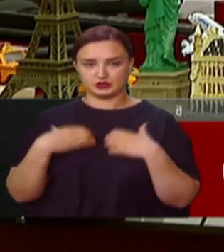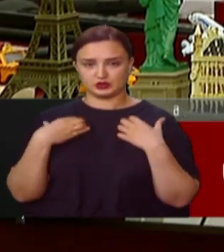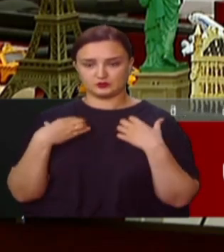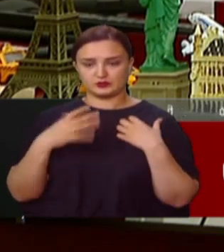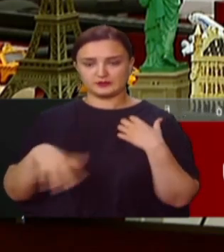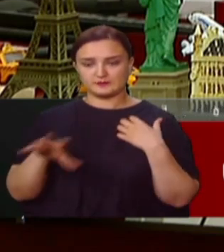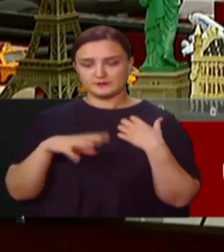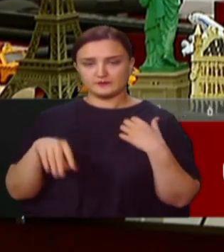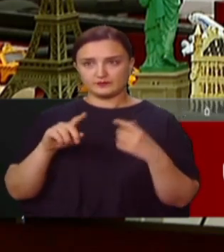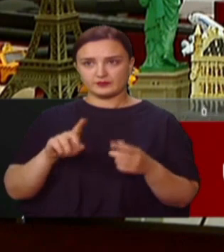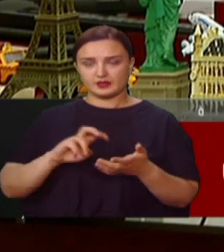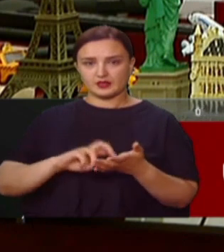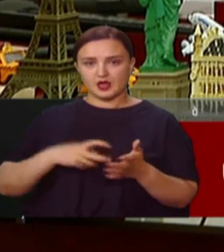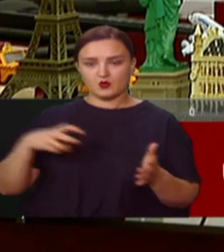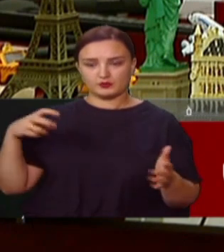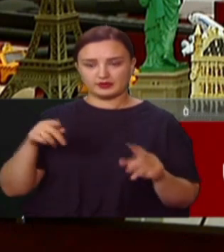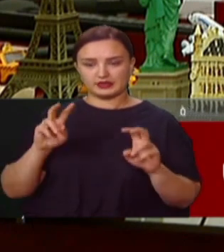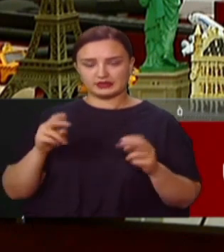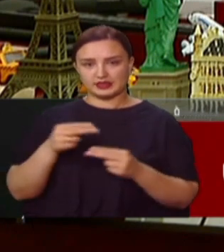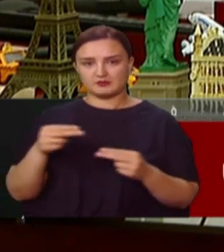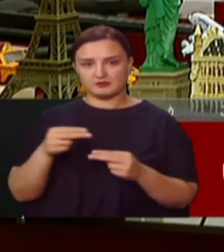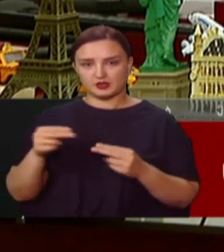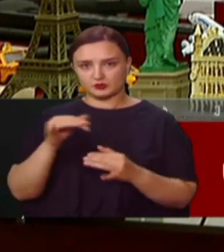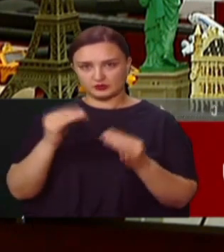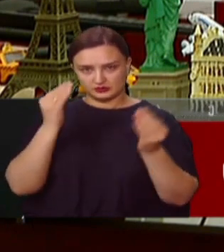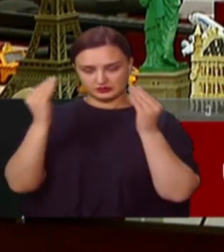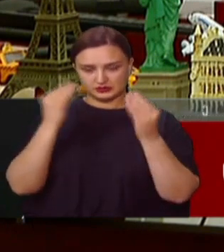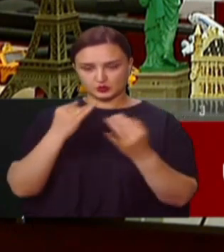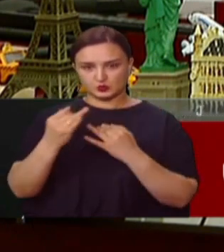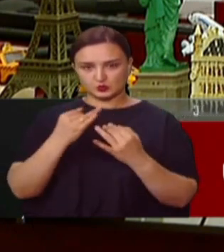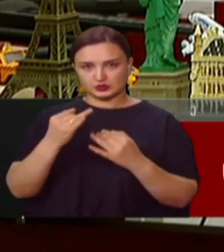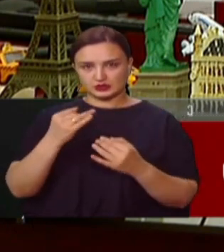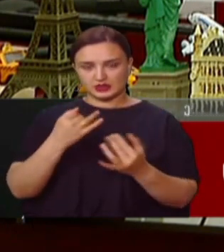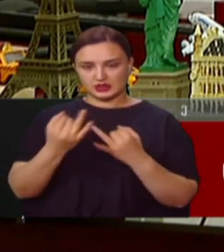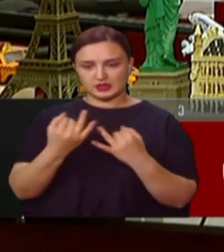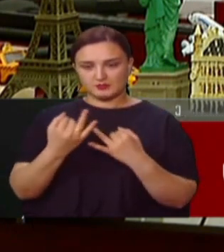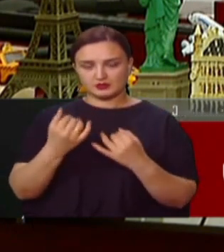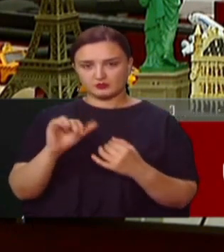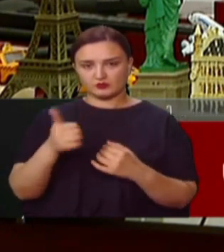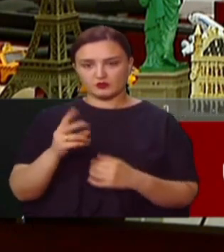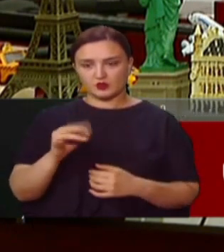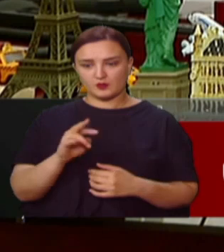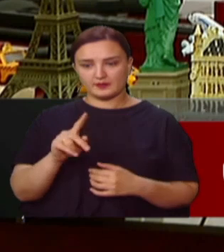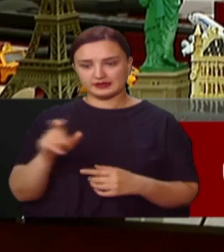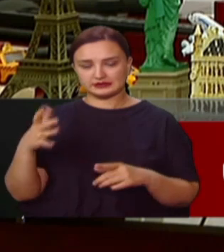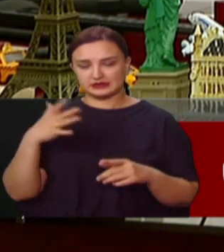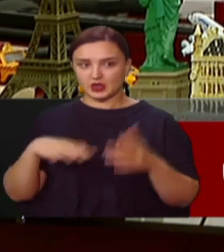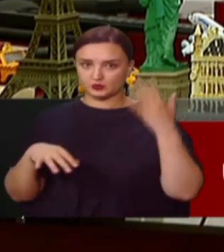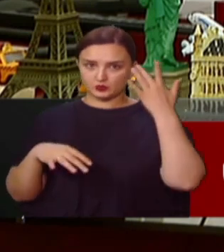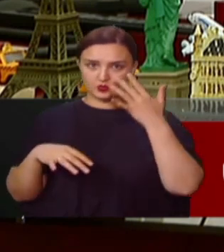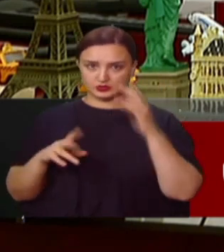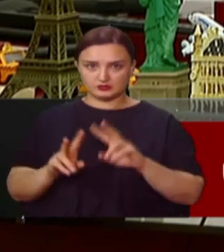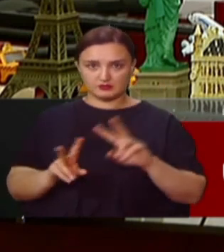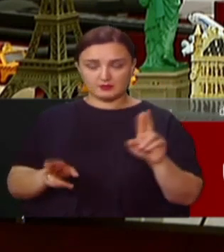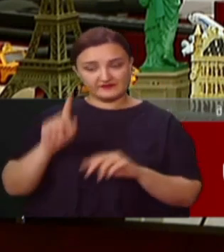და ისინი გაურბიან თემატურ დისკუსიას და დებატებს, როგორც ირაკლი კობახიძესთან, ასევე ქართულ ოცნებასთან,